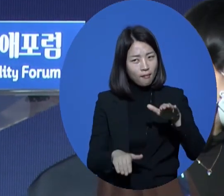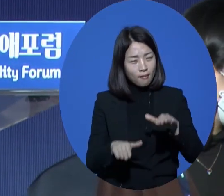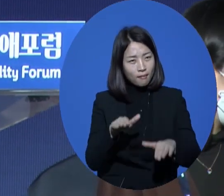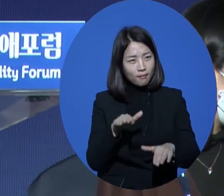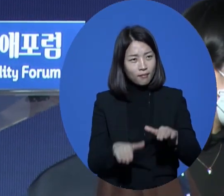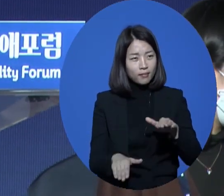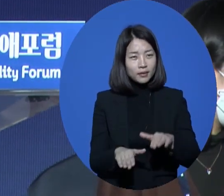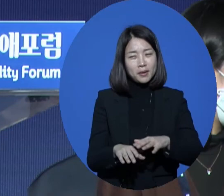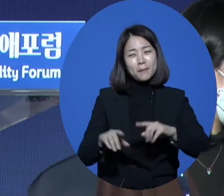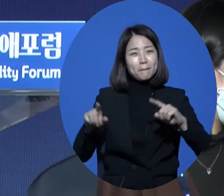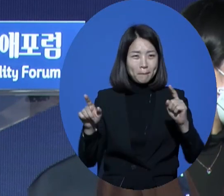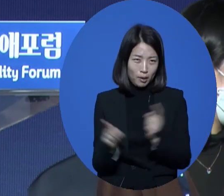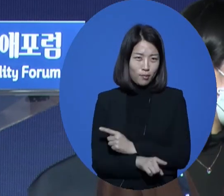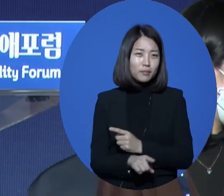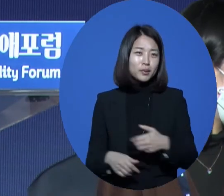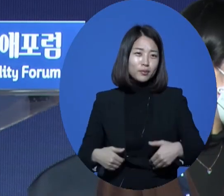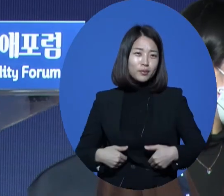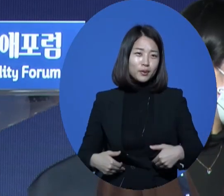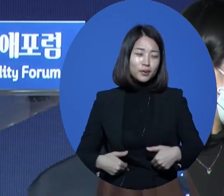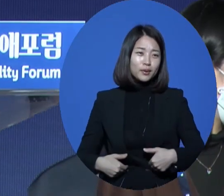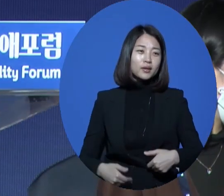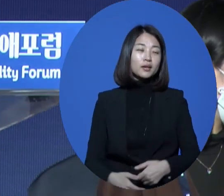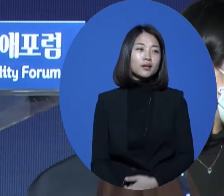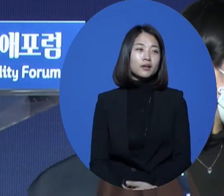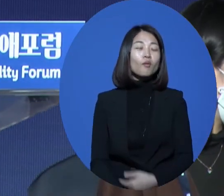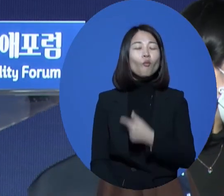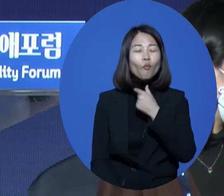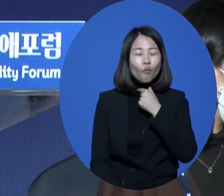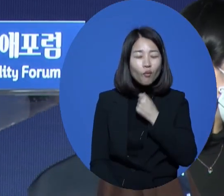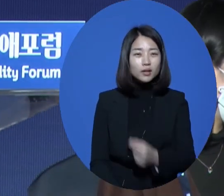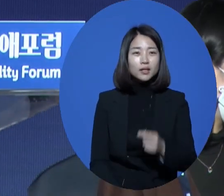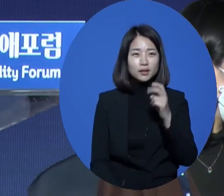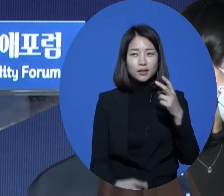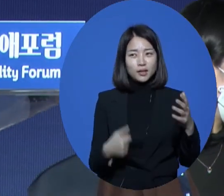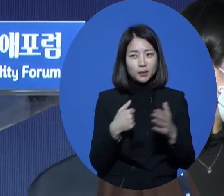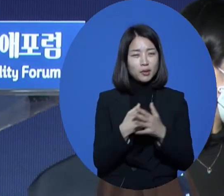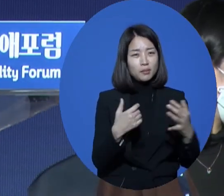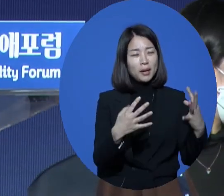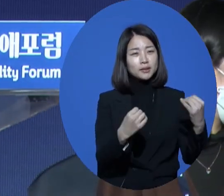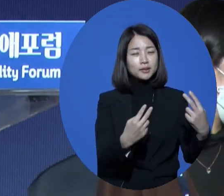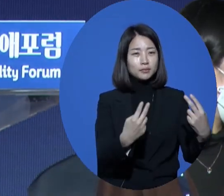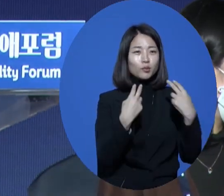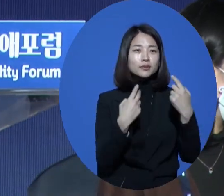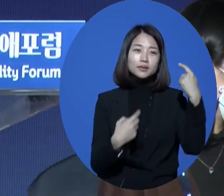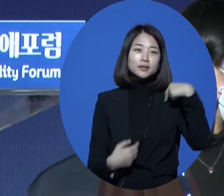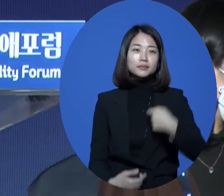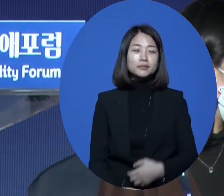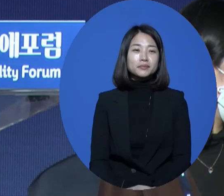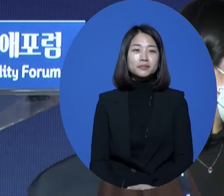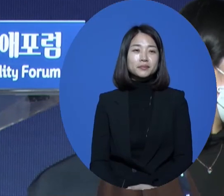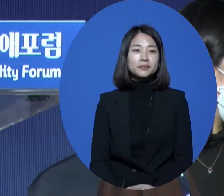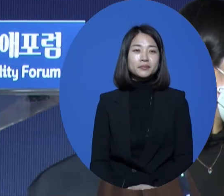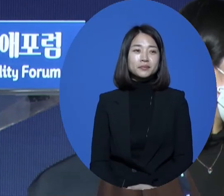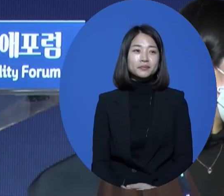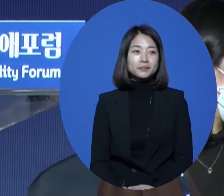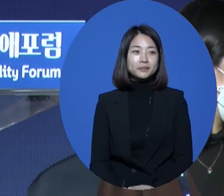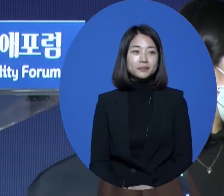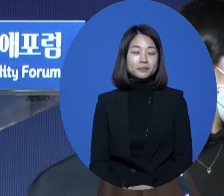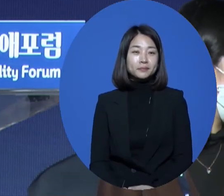사회를 정말 바꿔야 된다라는 이 소망에 모두 함께 뜻을 모아주고 계시기 때문이 아닐까 그렇게 생각이